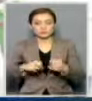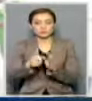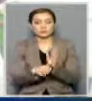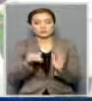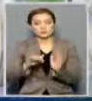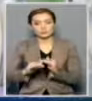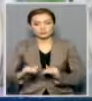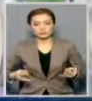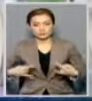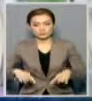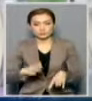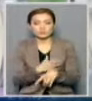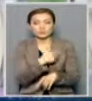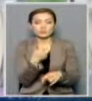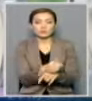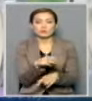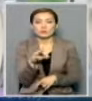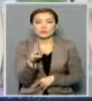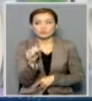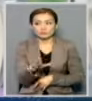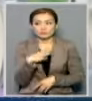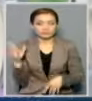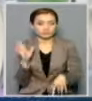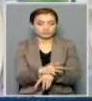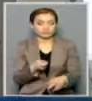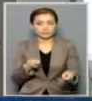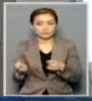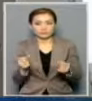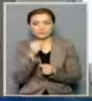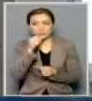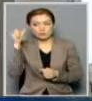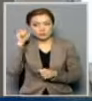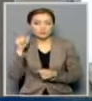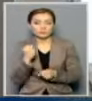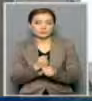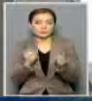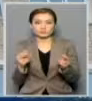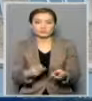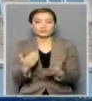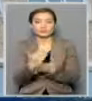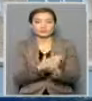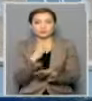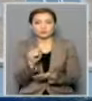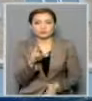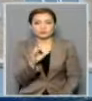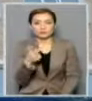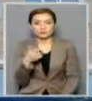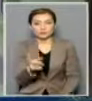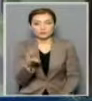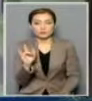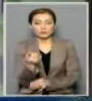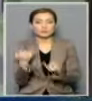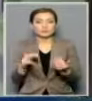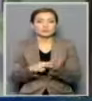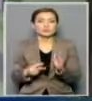16 тысяч детей. Президент Касым-Жомарт Токаев поручил правительству с прошлого года запустить специальную программу «Ансаран Саби». На